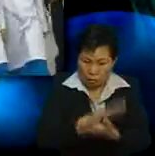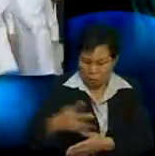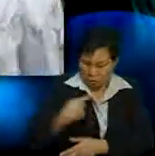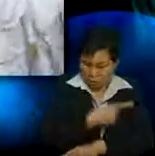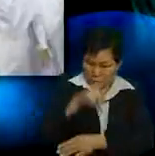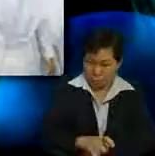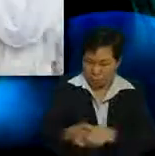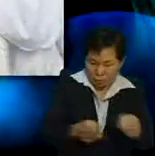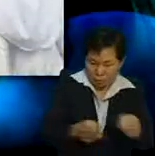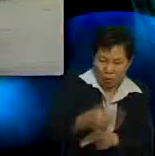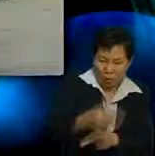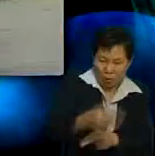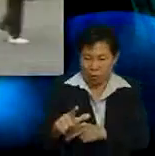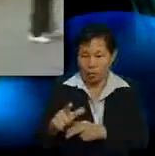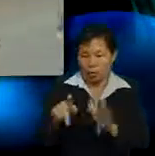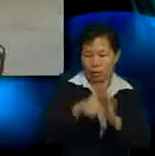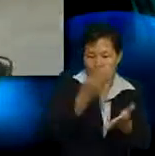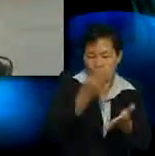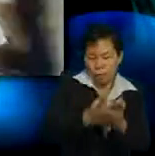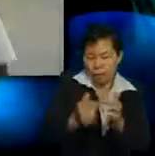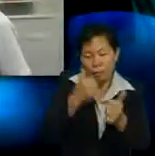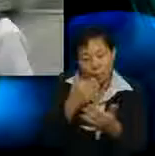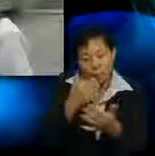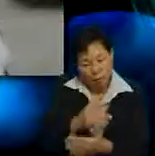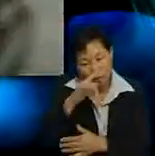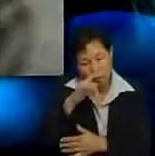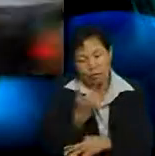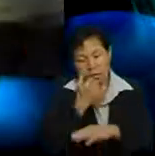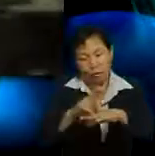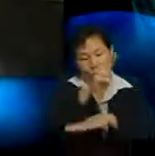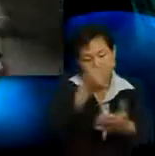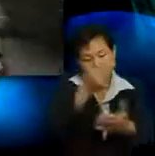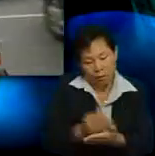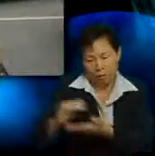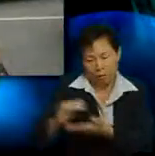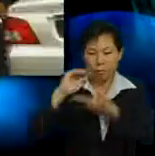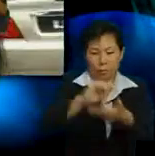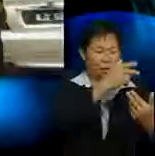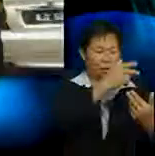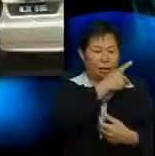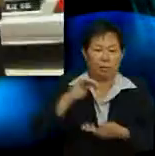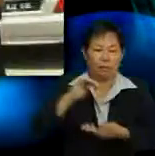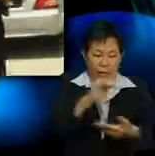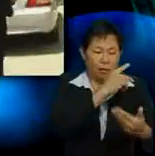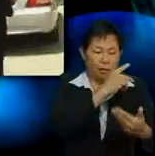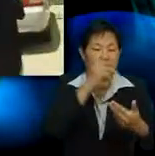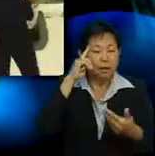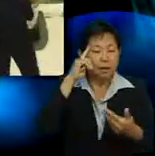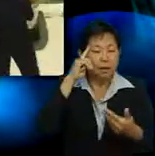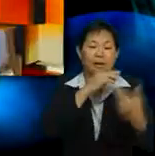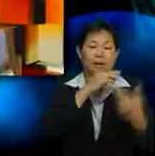mesti menguruskan hal ehwal kewangan dengan baik dan tidak menyalahgunakan wang yang diamanahkan kepada kita.